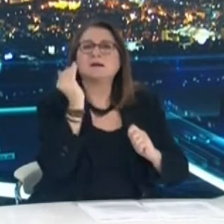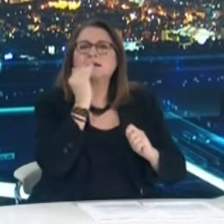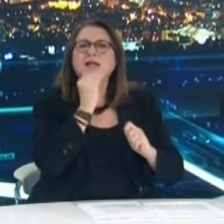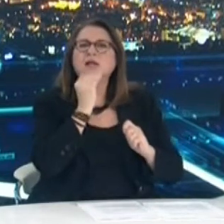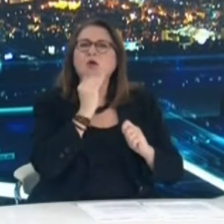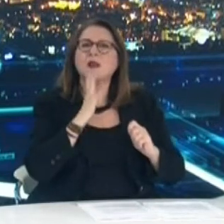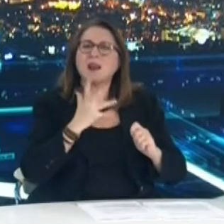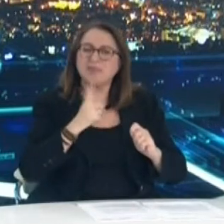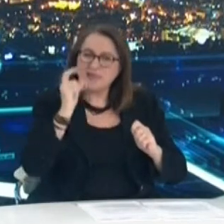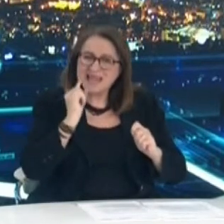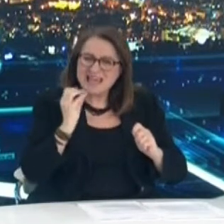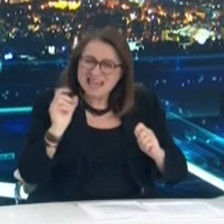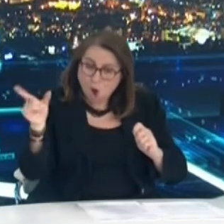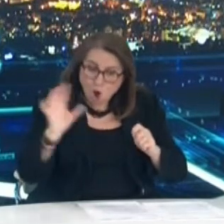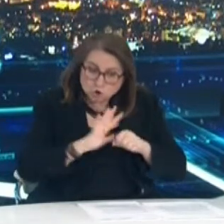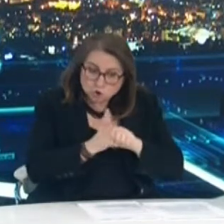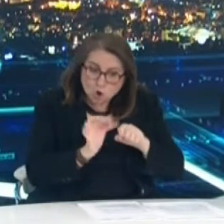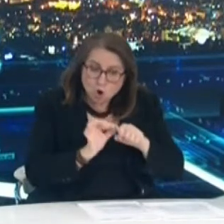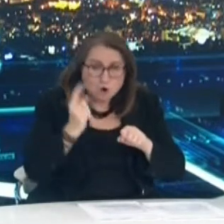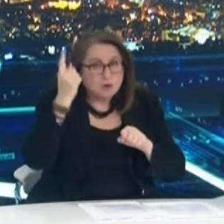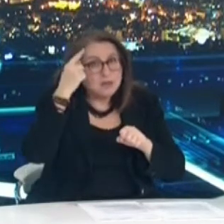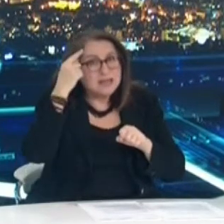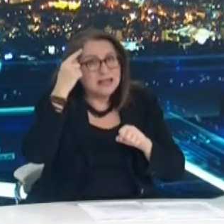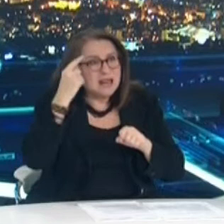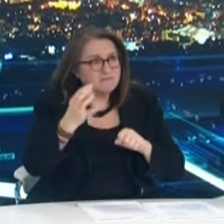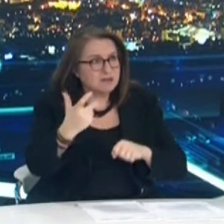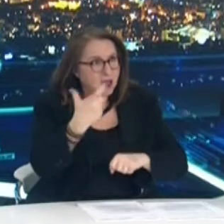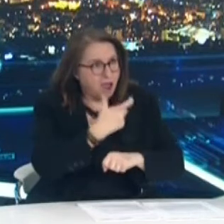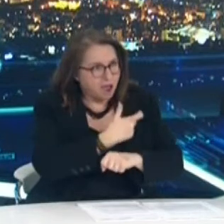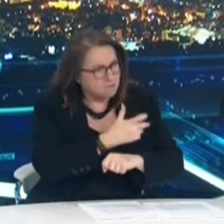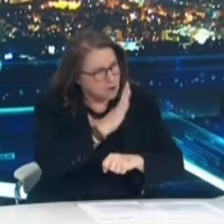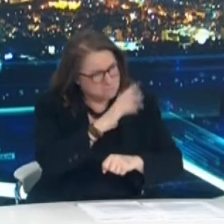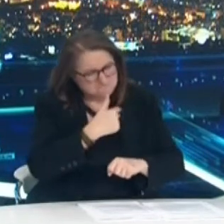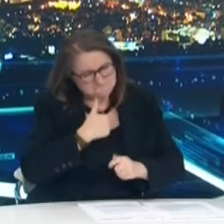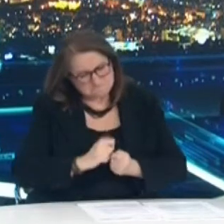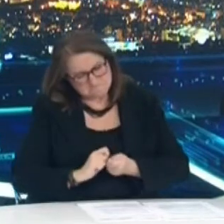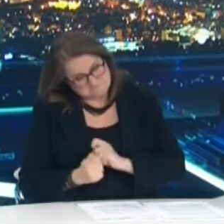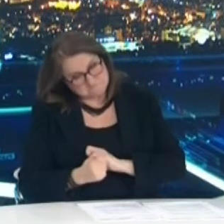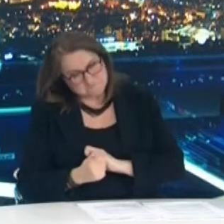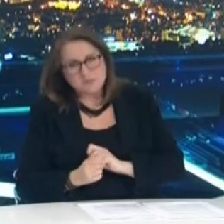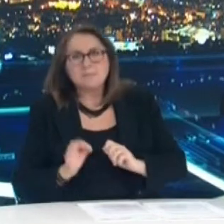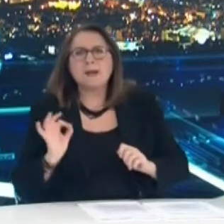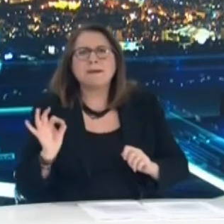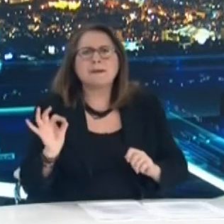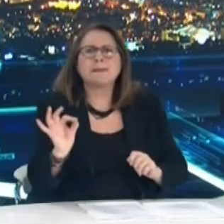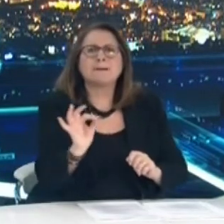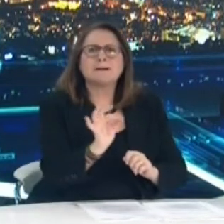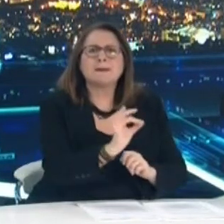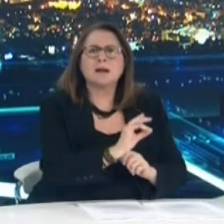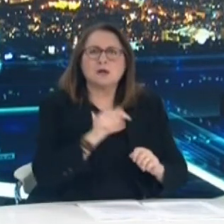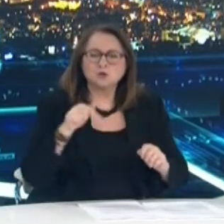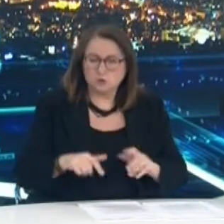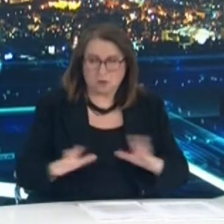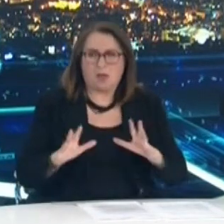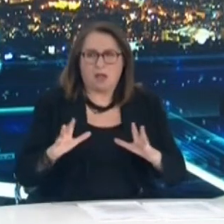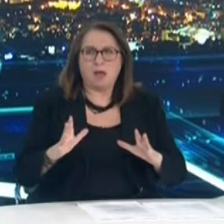μεταλλάξεις μας έχουν φέρει αντιμέτωπους με έναν ιό διαφοροποιημένο. Τέλος, η ήδη μεγάλη διασπορά του ιού παντού στην